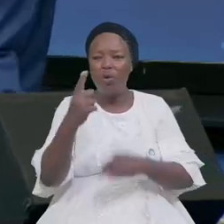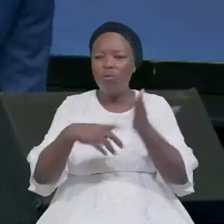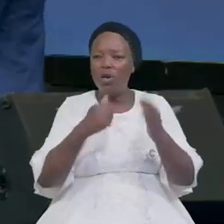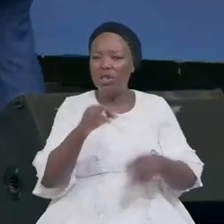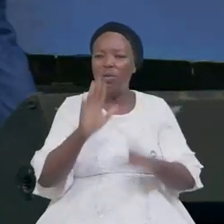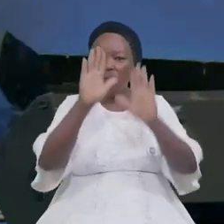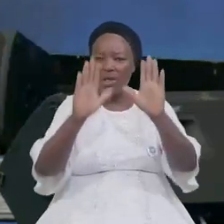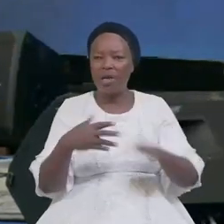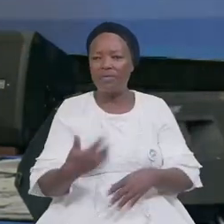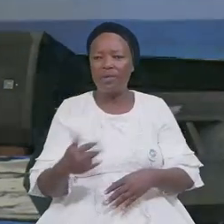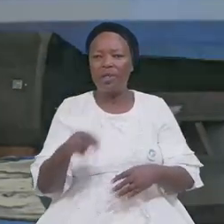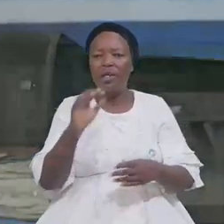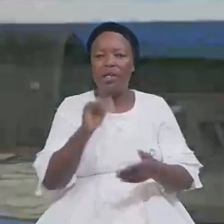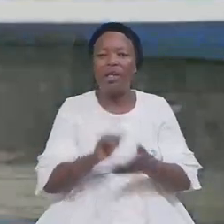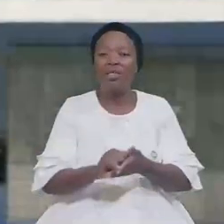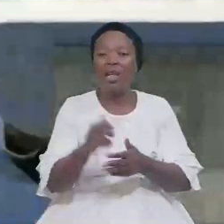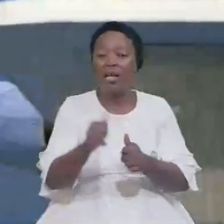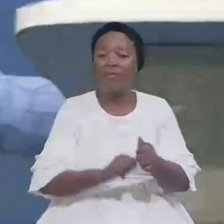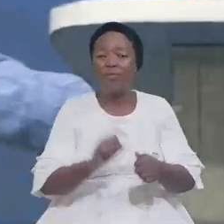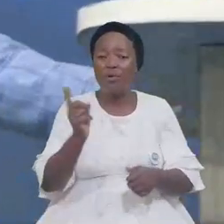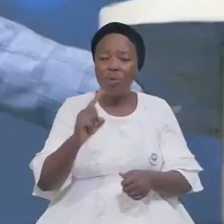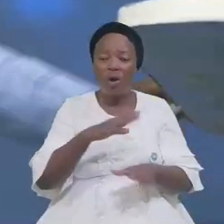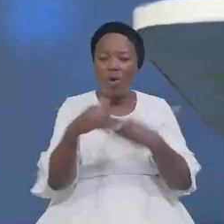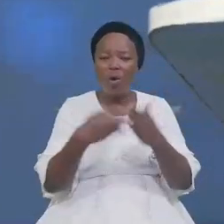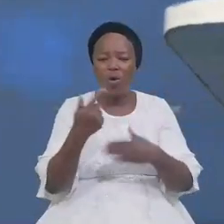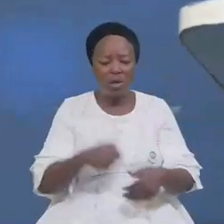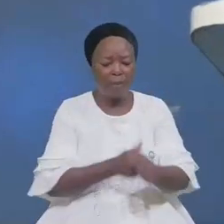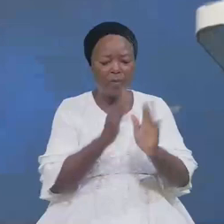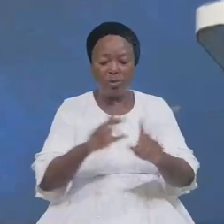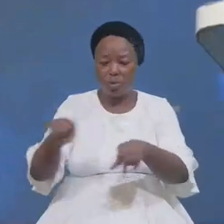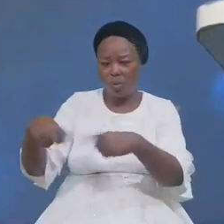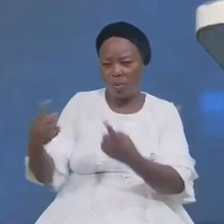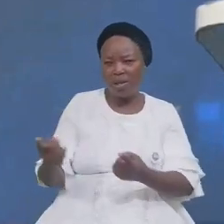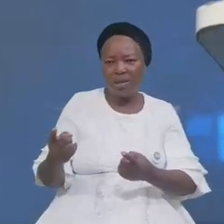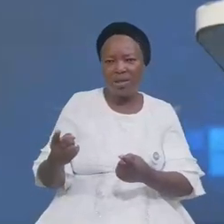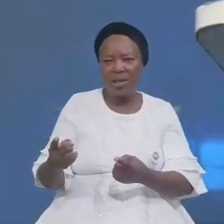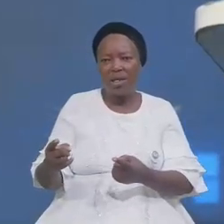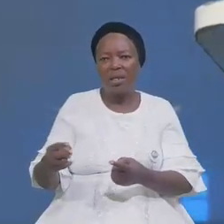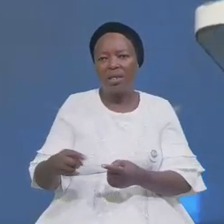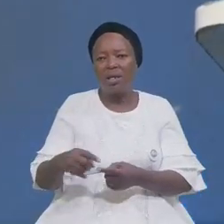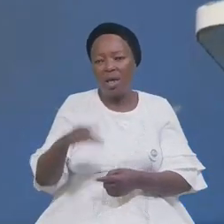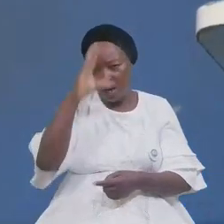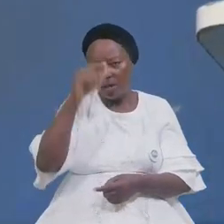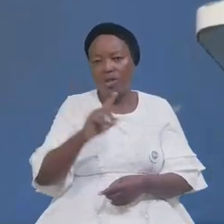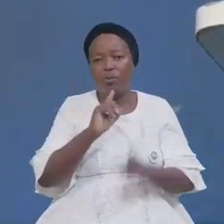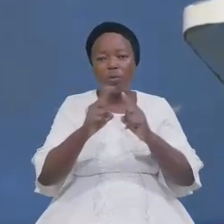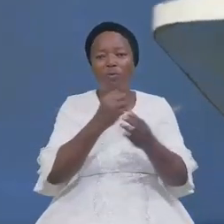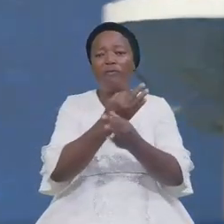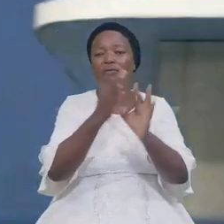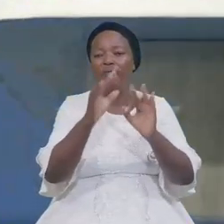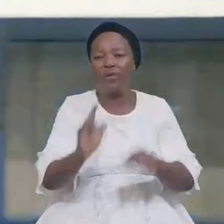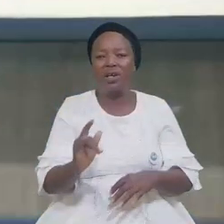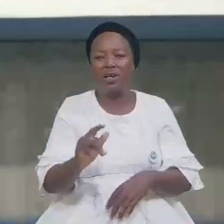librement. Que c'est merveilleux que partout où Paul se rendait, il parlait librement.